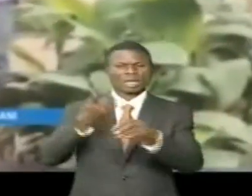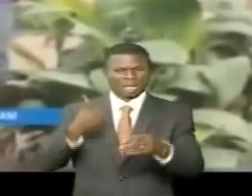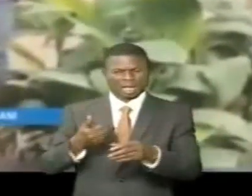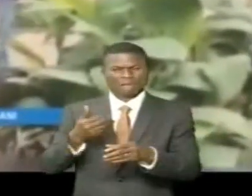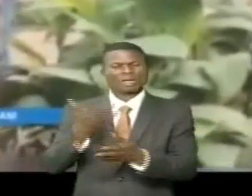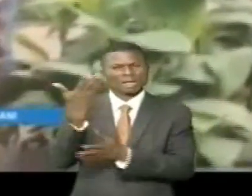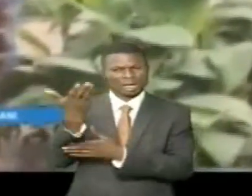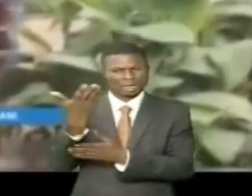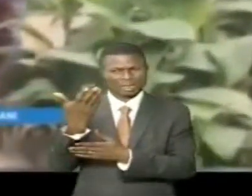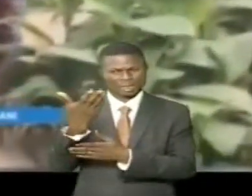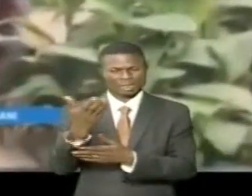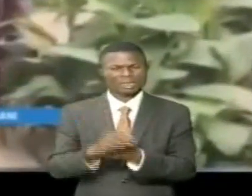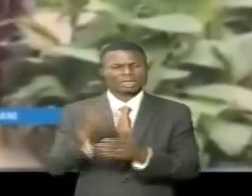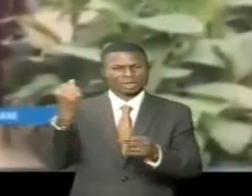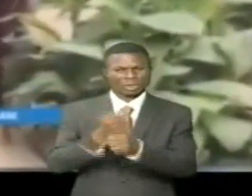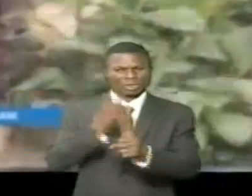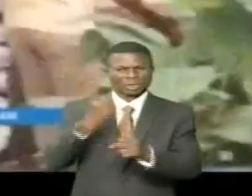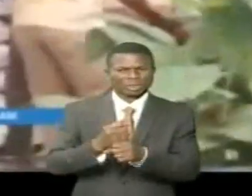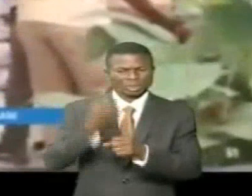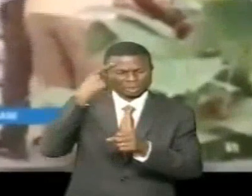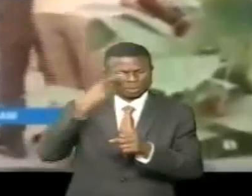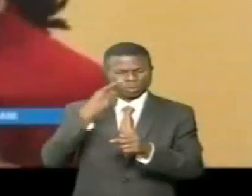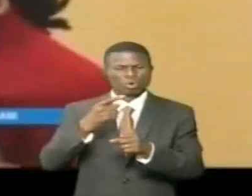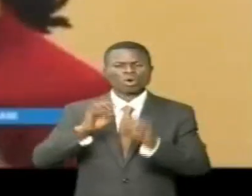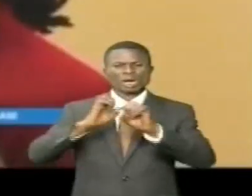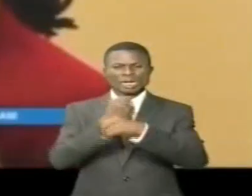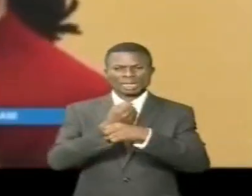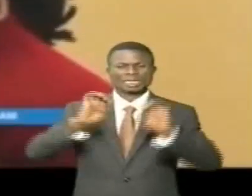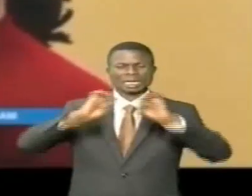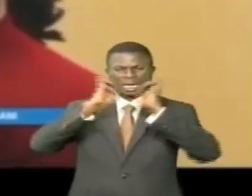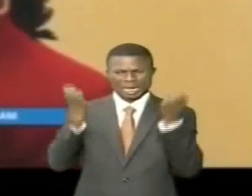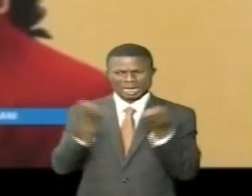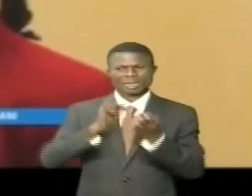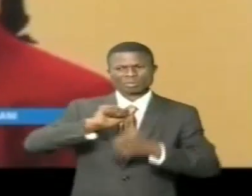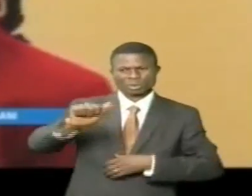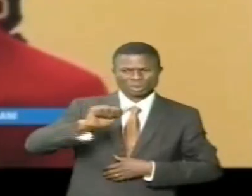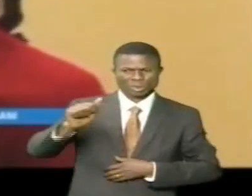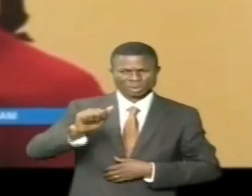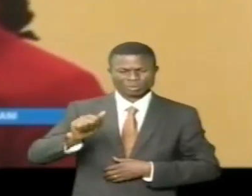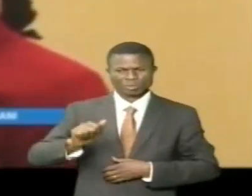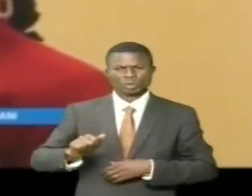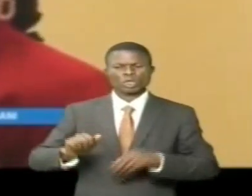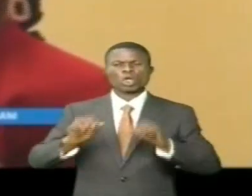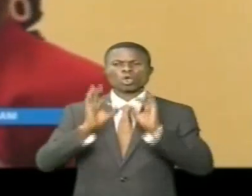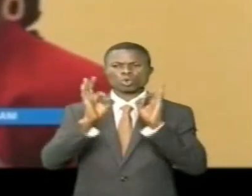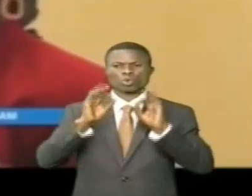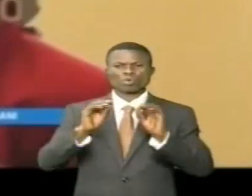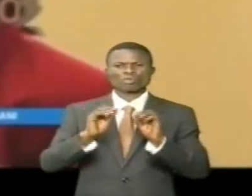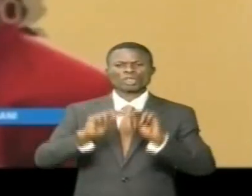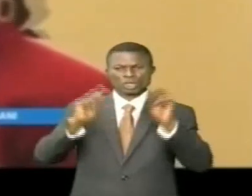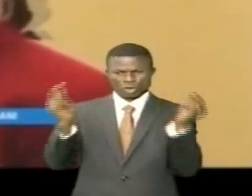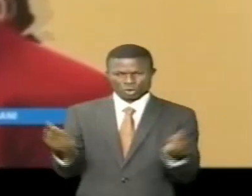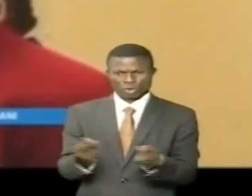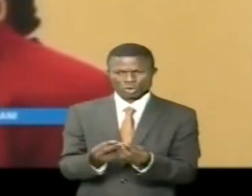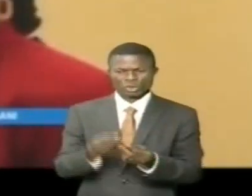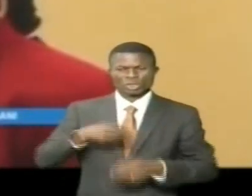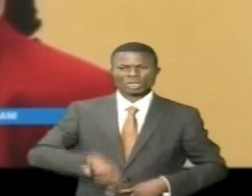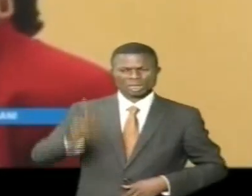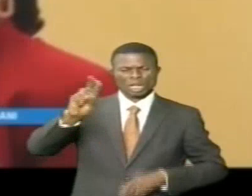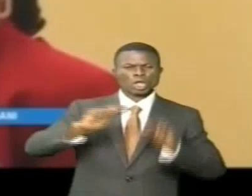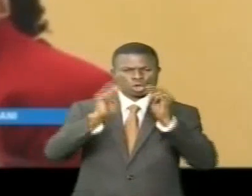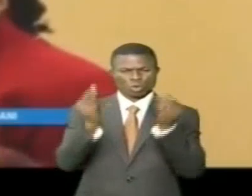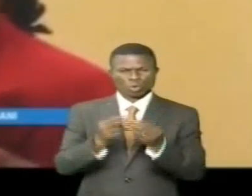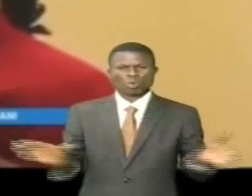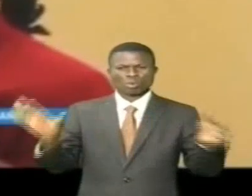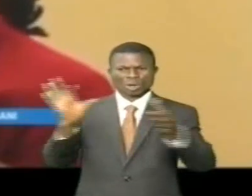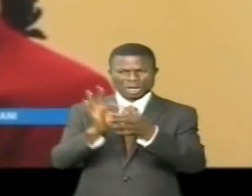inviter à œuvrer pour l'entrepreneuriat. La nouvelle génération du Tshisekedi, NGP en sigle, un mouvement associatif des